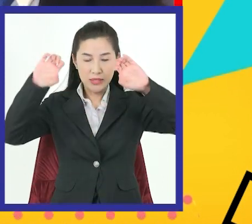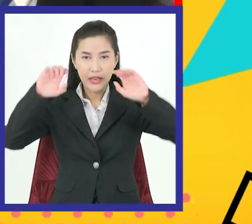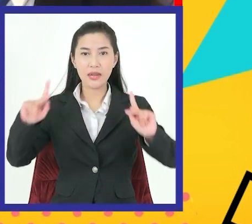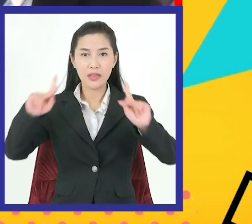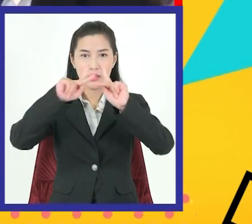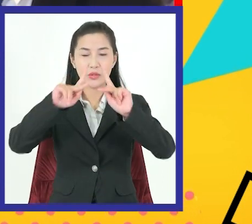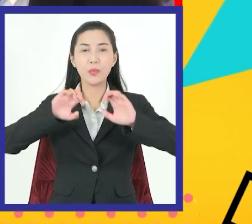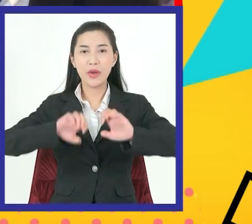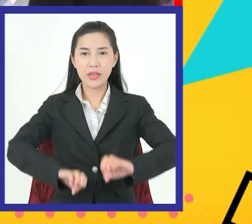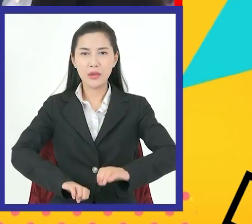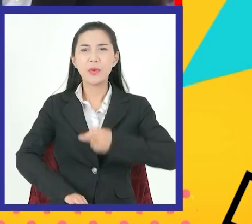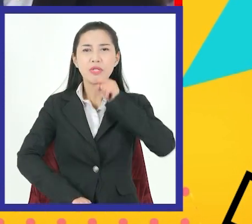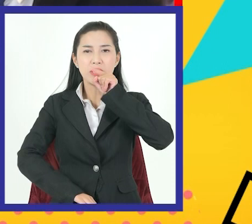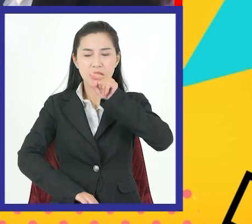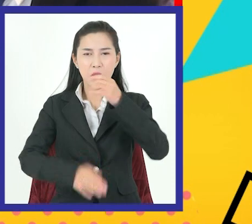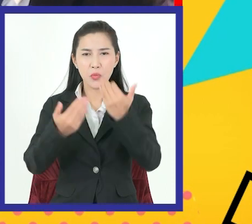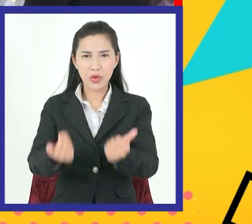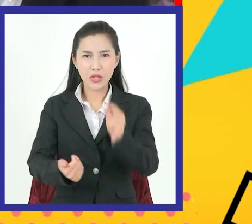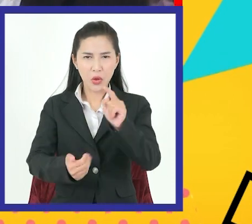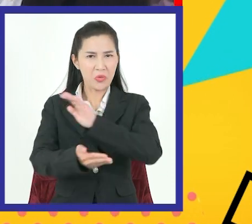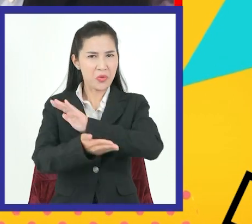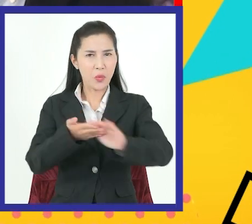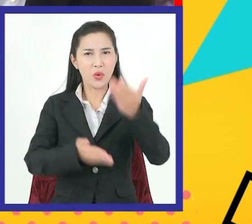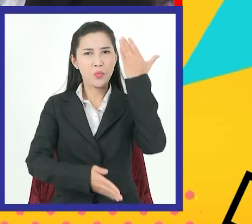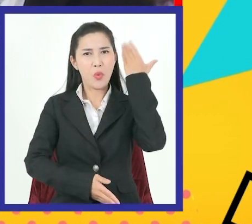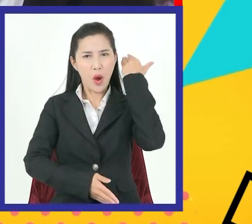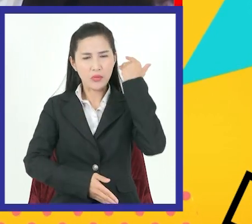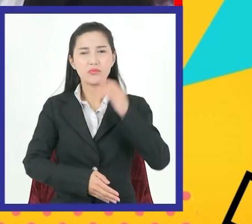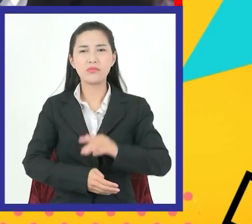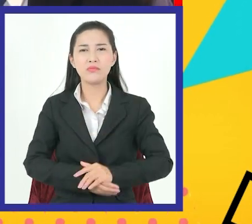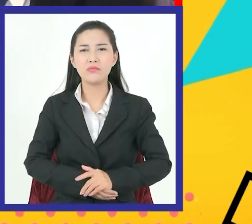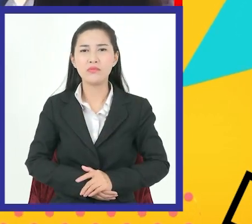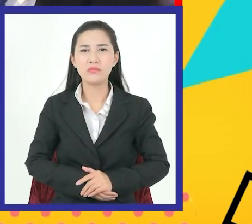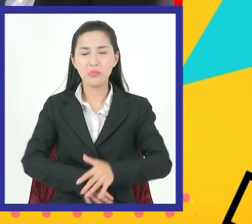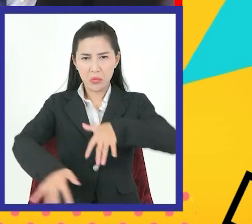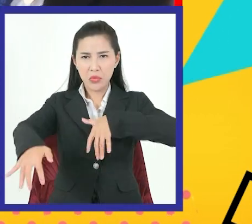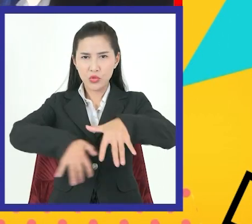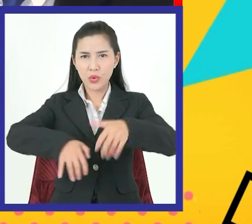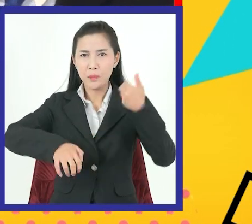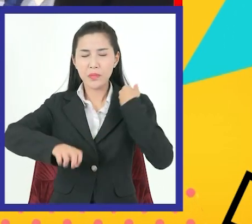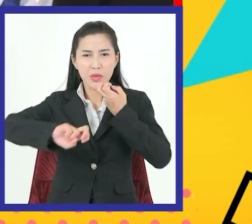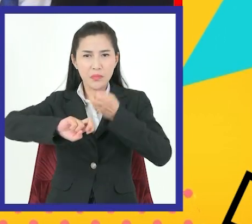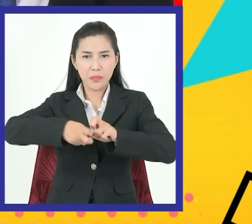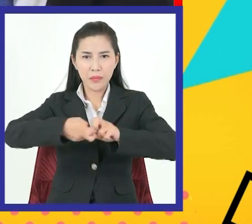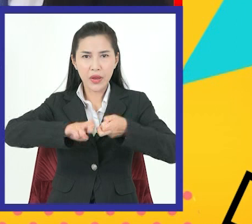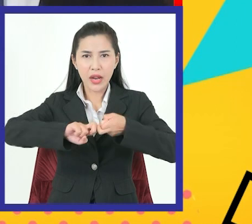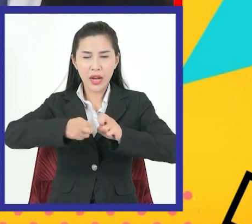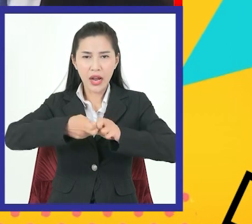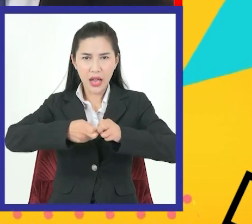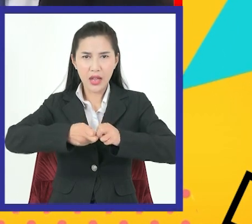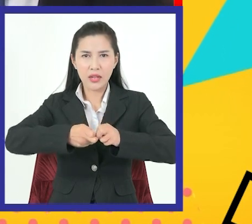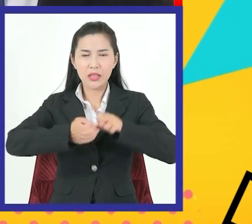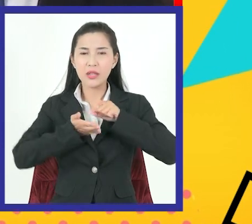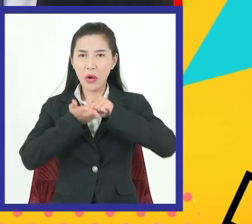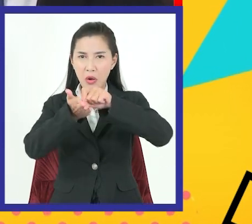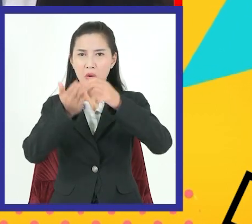มหาไทยนะครับว่าผมสั่งงานวันนี้ต้องเสร็จตั้งแต่เมื่อวานหมายความว่าประชาชนเนี่ยมีปัญหาอะไรนะครับไปยื่นคำร้อง